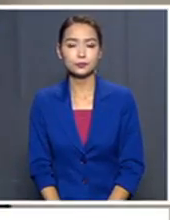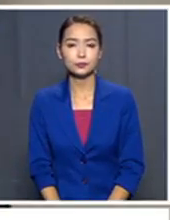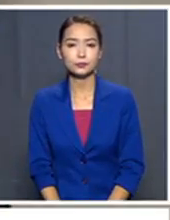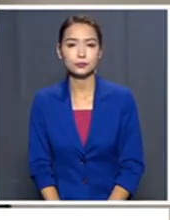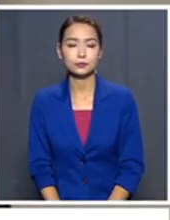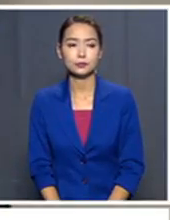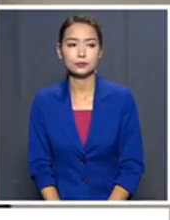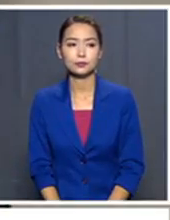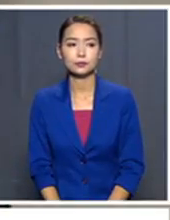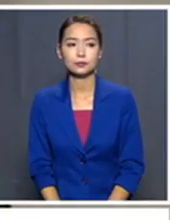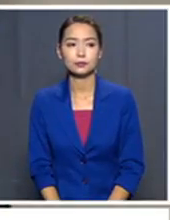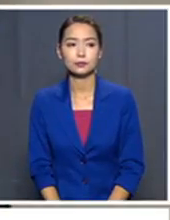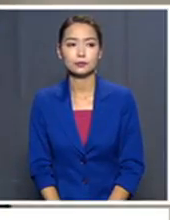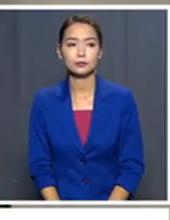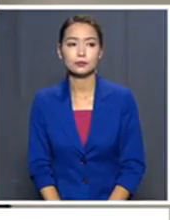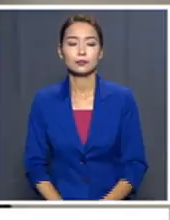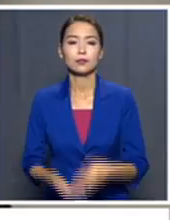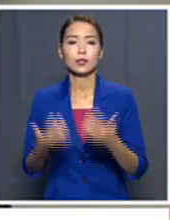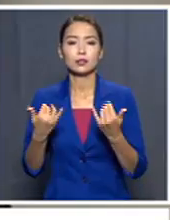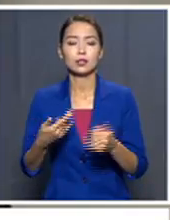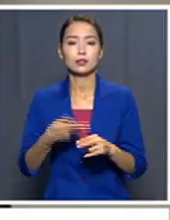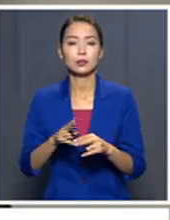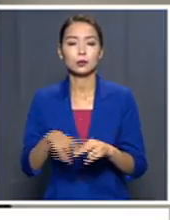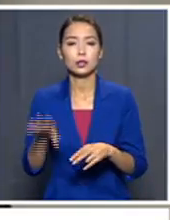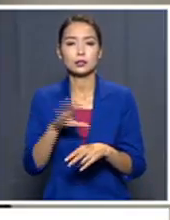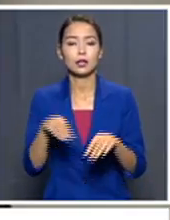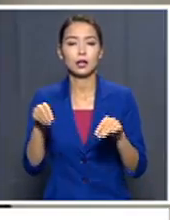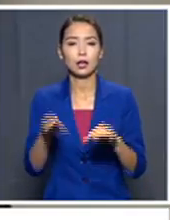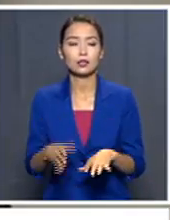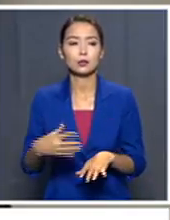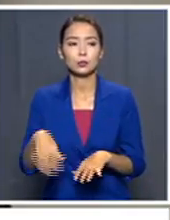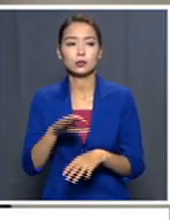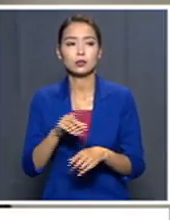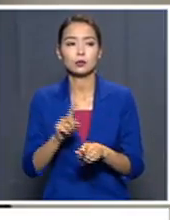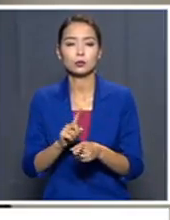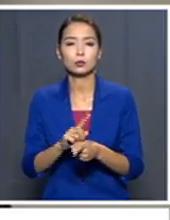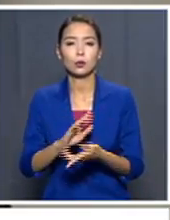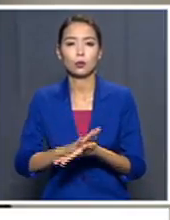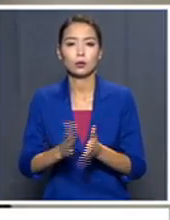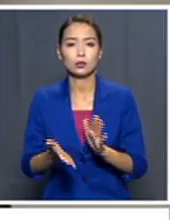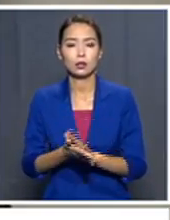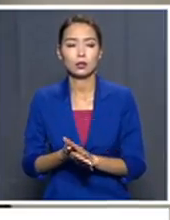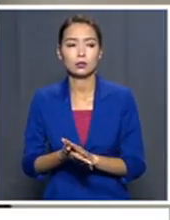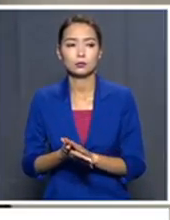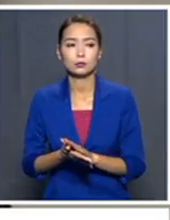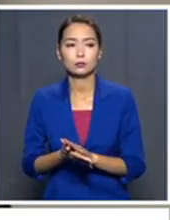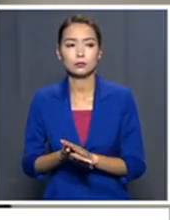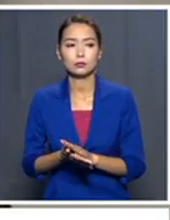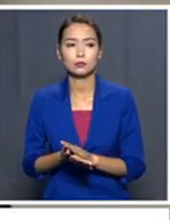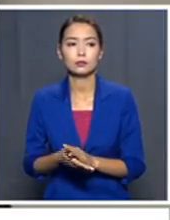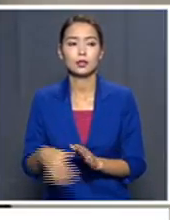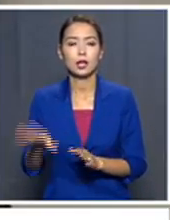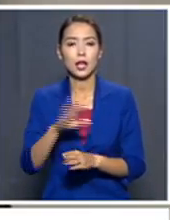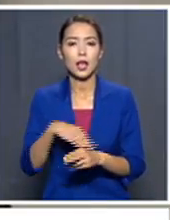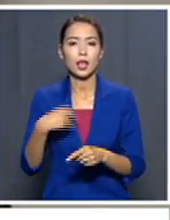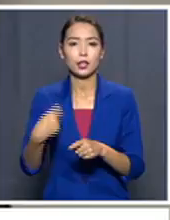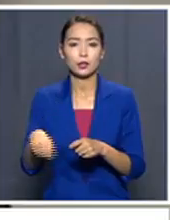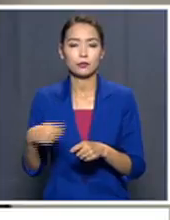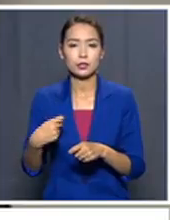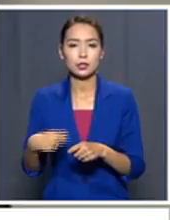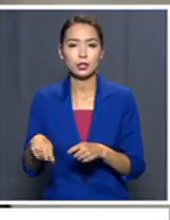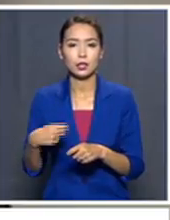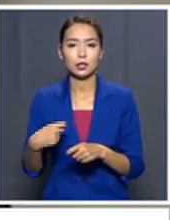Осы жаңадан қабылданған жер қойнауын қолдану кодексі жаңа инвесторларға